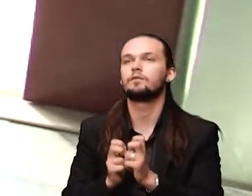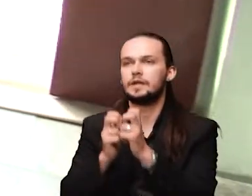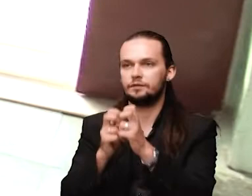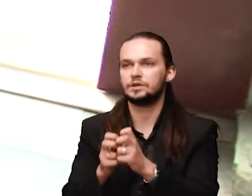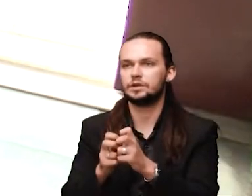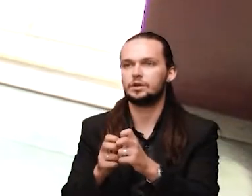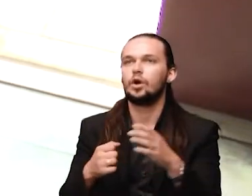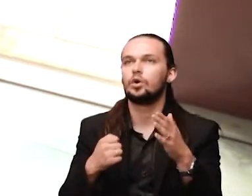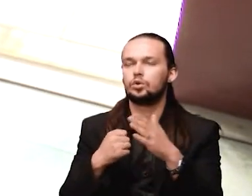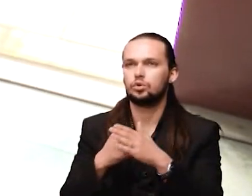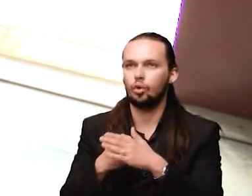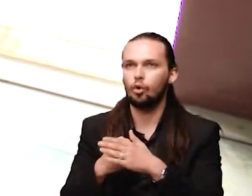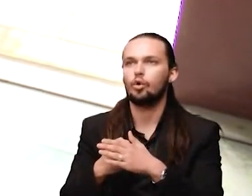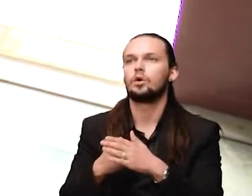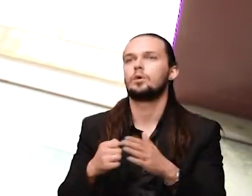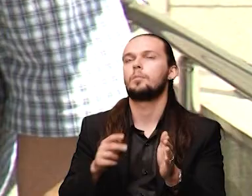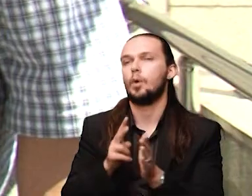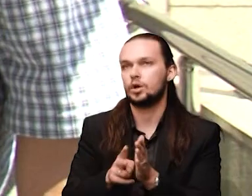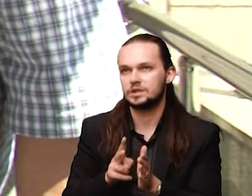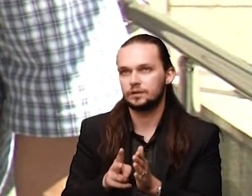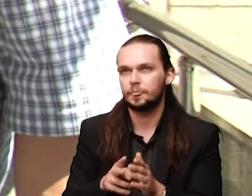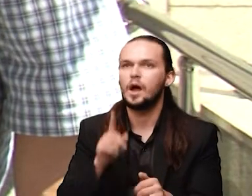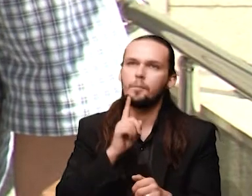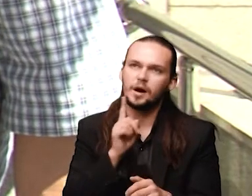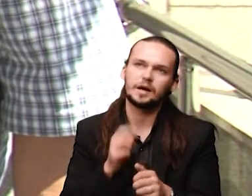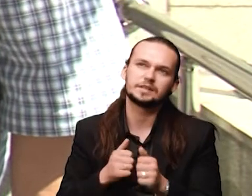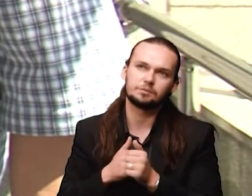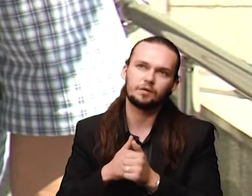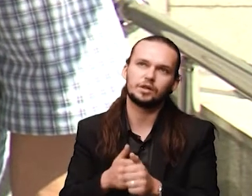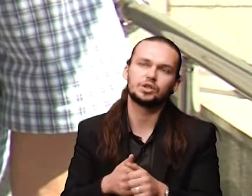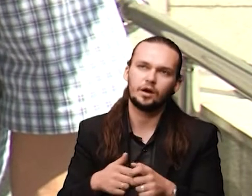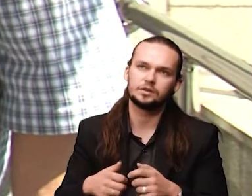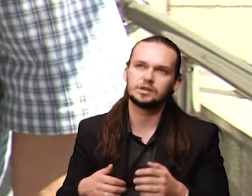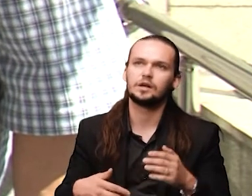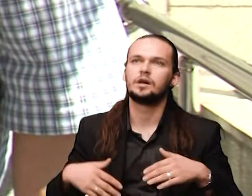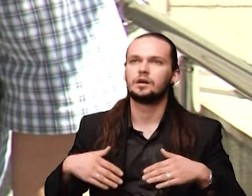Олега в лифте и на перроне до прибытия поезда. Пока у нас сопровождаются